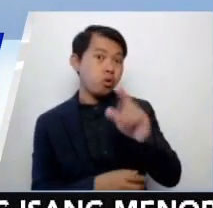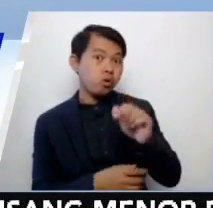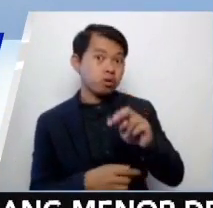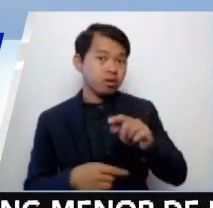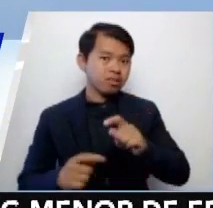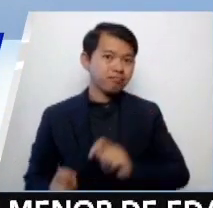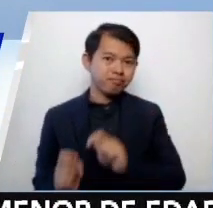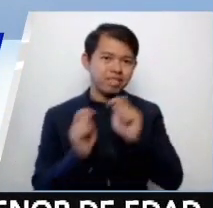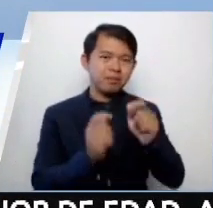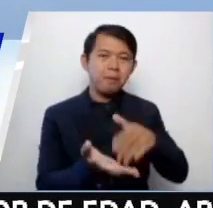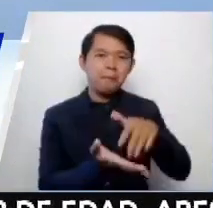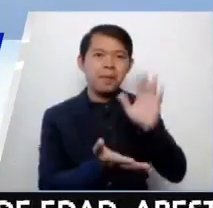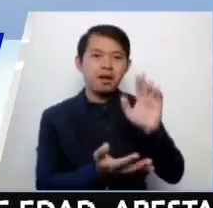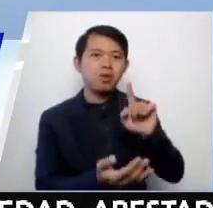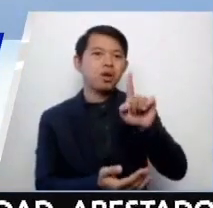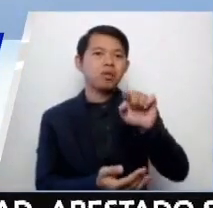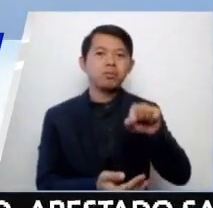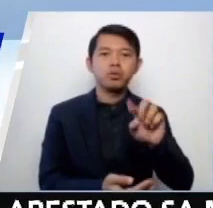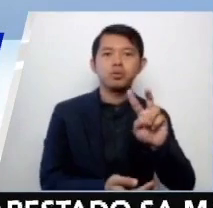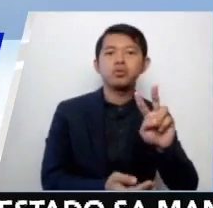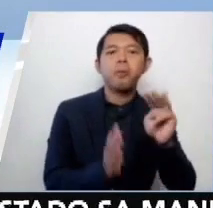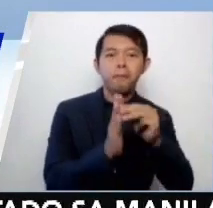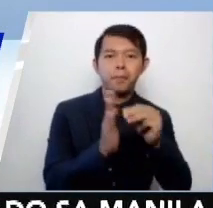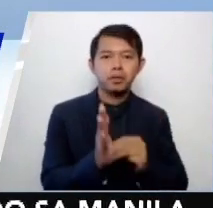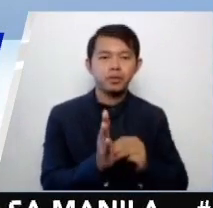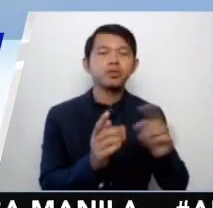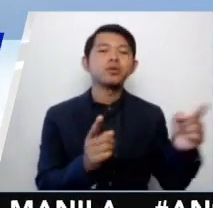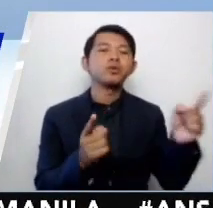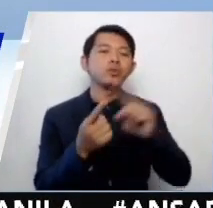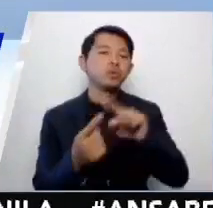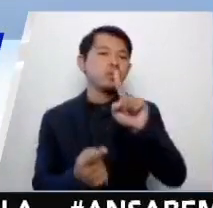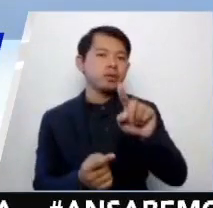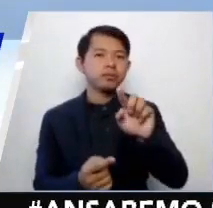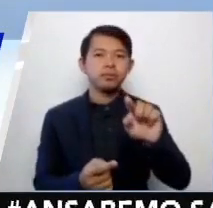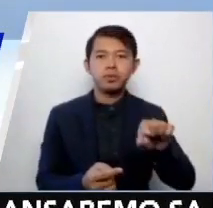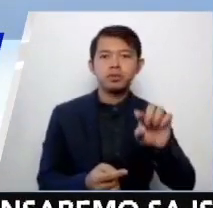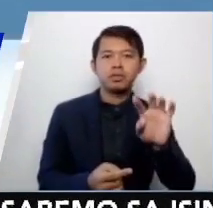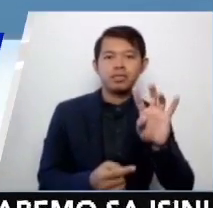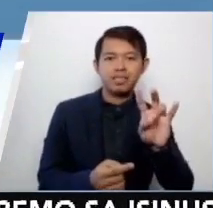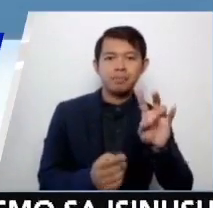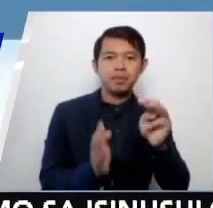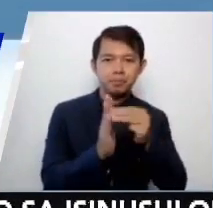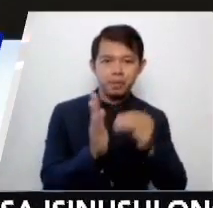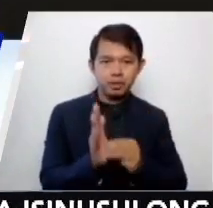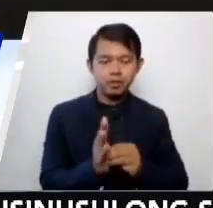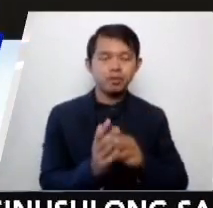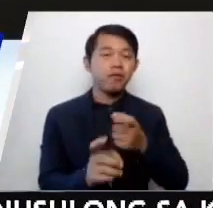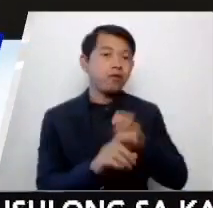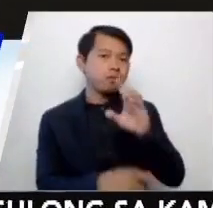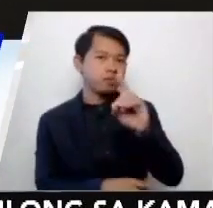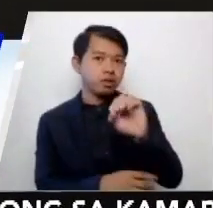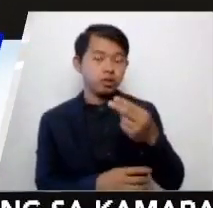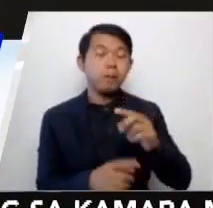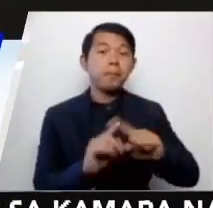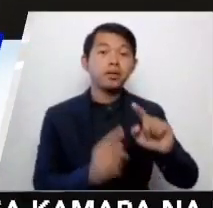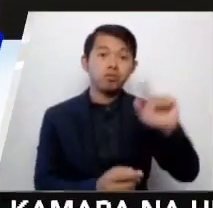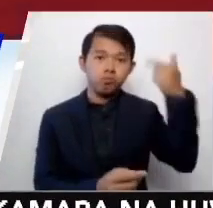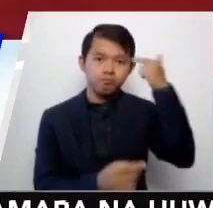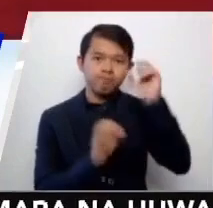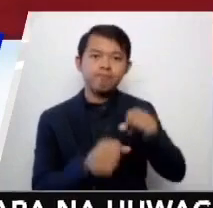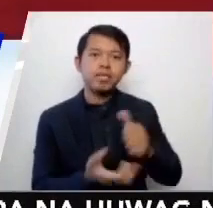1.7 million ayon sa Doh Pero pwede raw makatulong ang gobyerno na mapababa ang